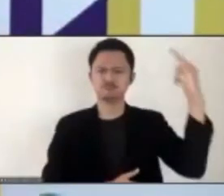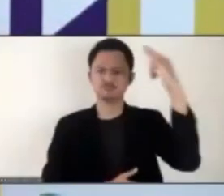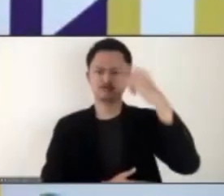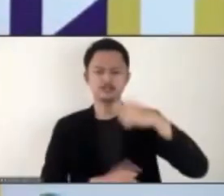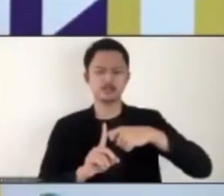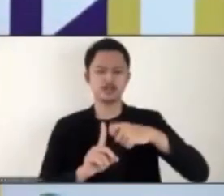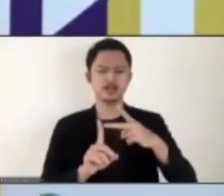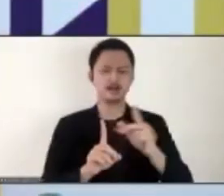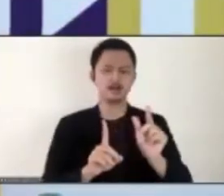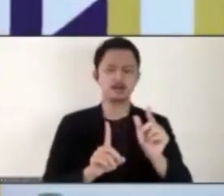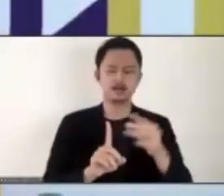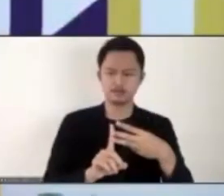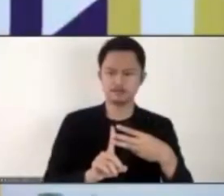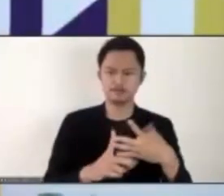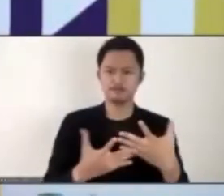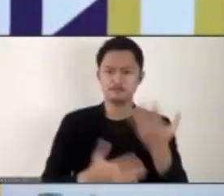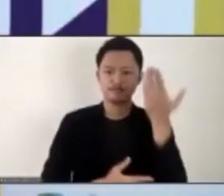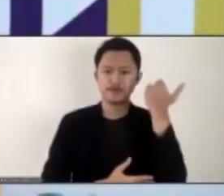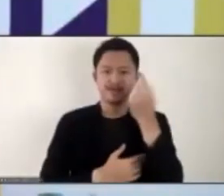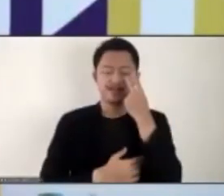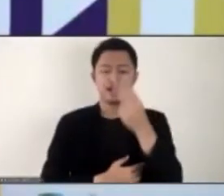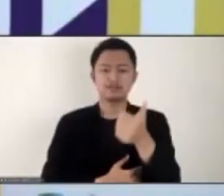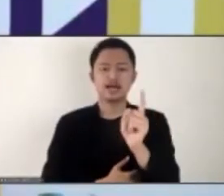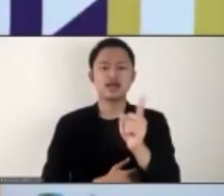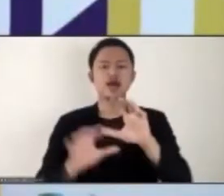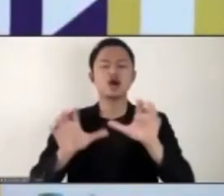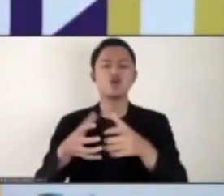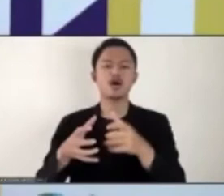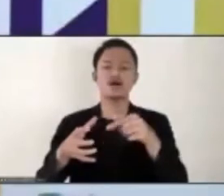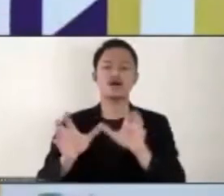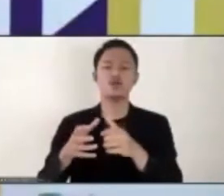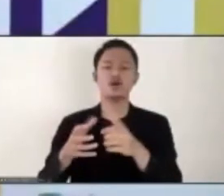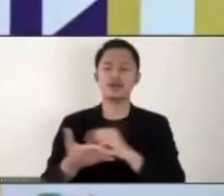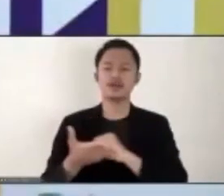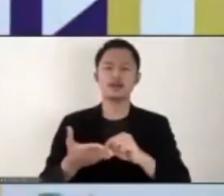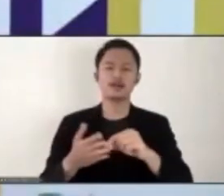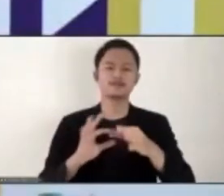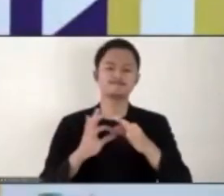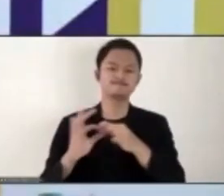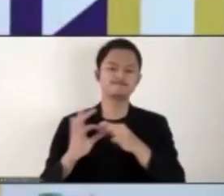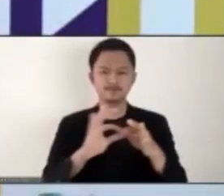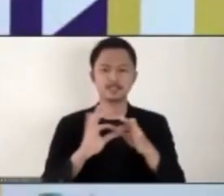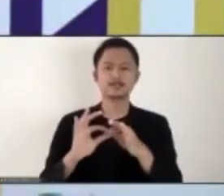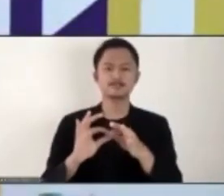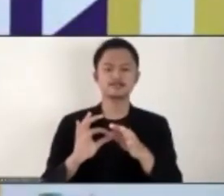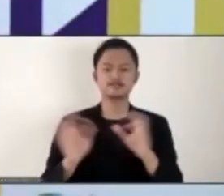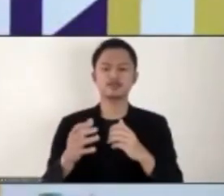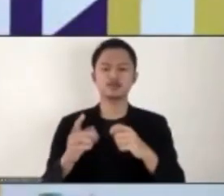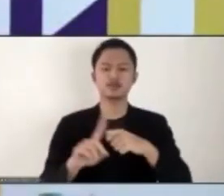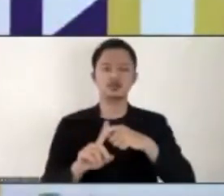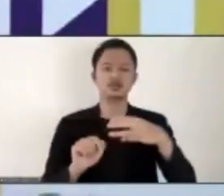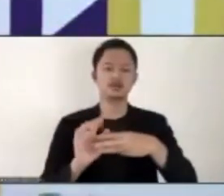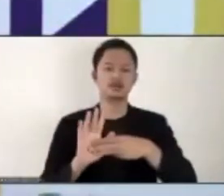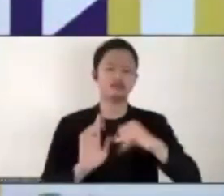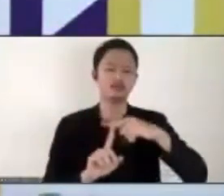spesifiknya ke Habib pasti bisa melihat kemarin ada satu ruangan yang namanya ruangan kemitraan dan ruangan kemitraan ini